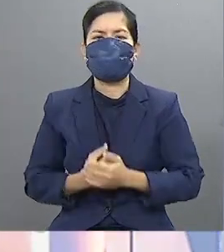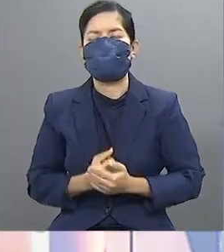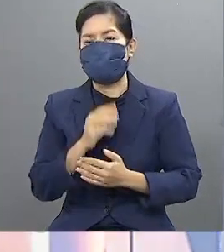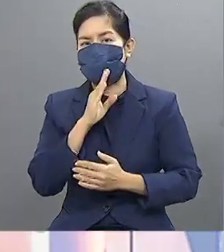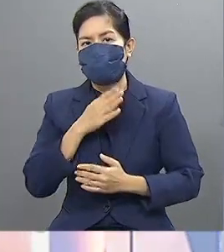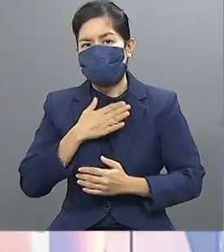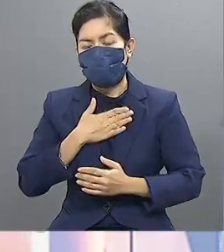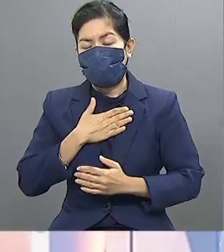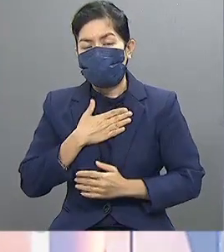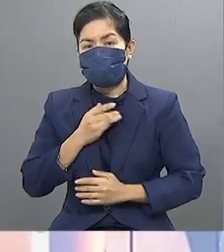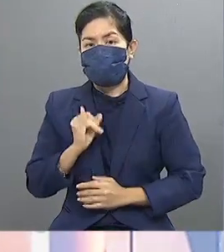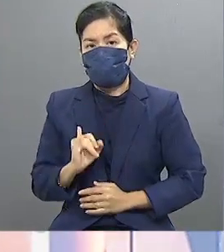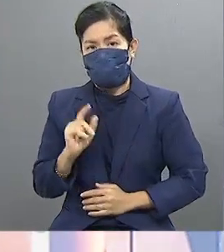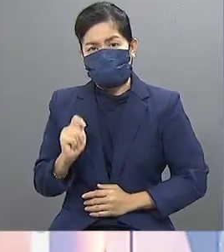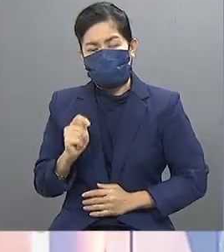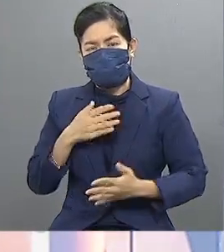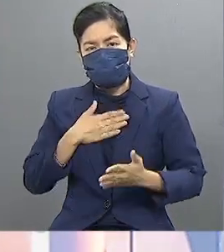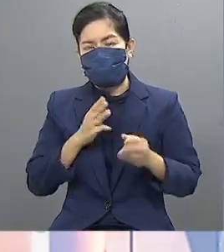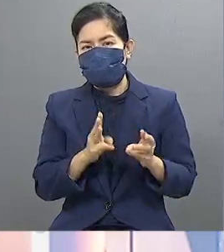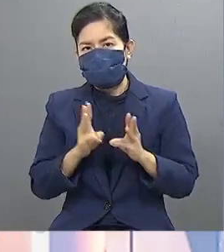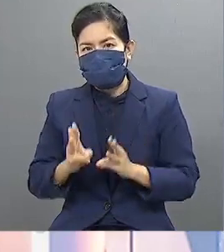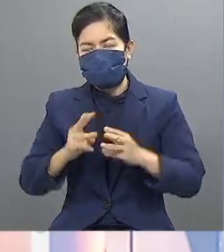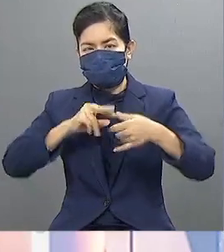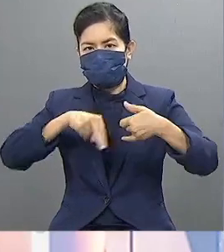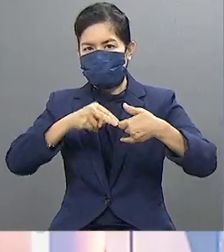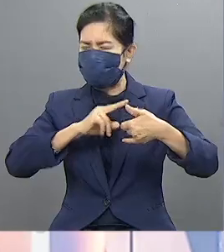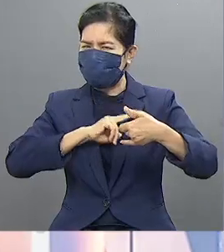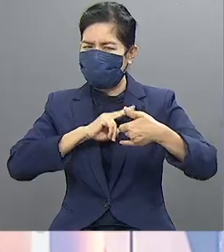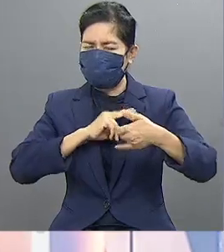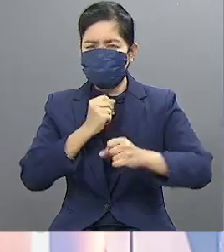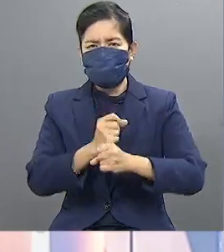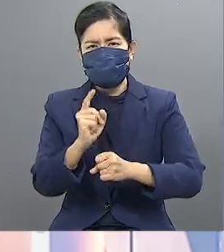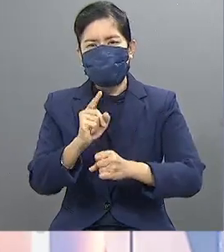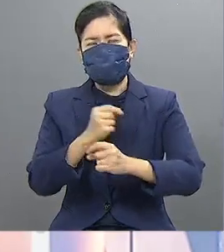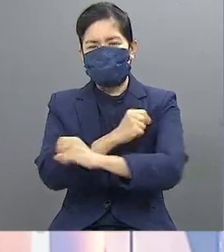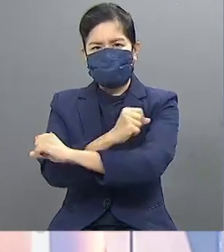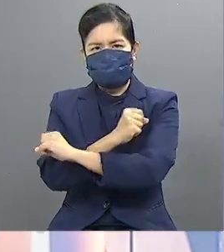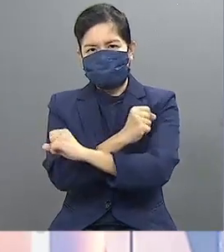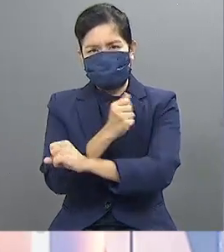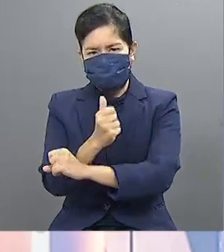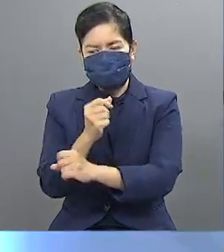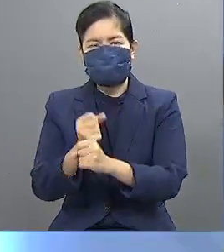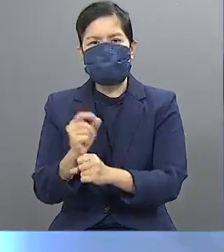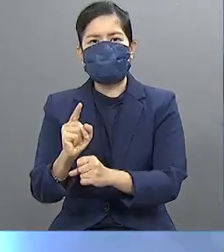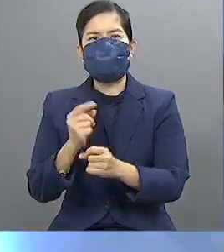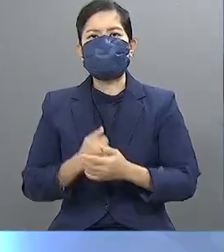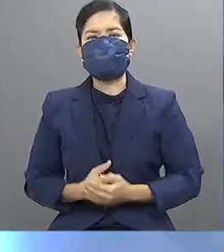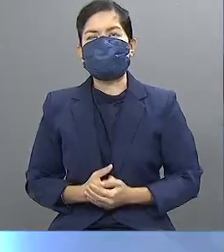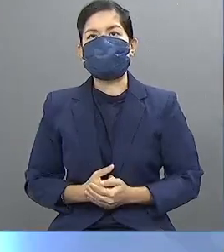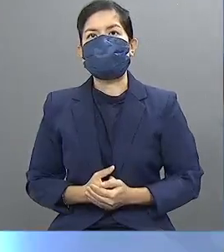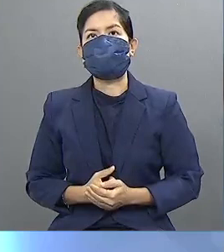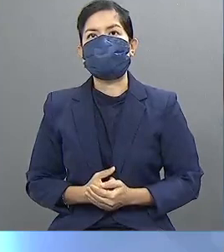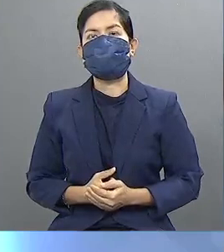เนี่ยเราจะมีวิธีดูแลตัวเองยังไงดีคะให้เราสามารถที่จะต่อสู้กับโรคนี้ไปได้นานๆ นะคะ ส่วนใหญ่โรคไ